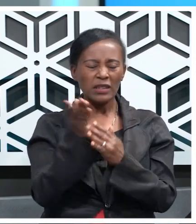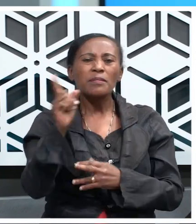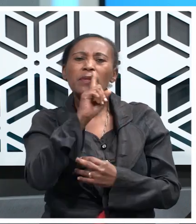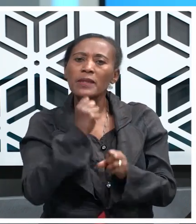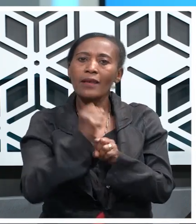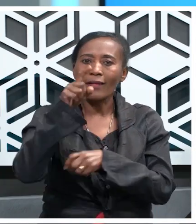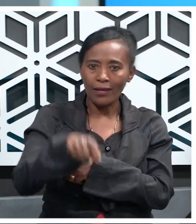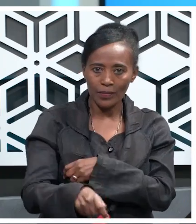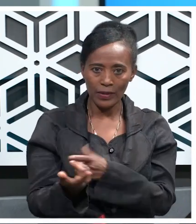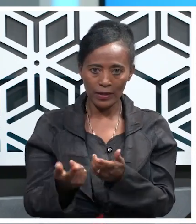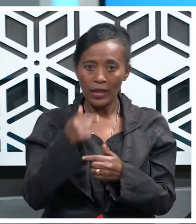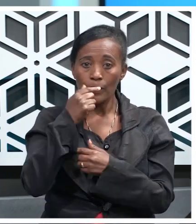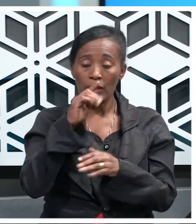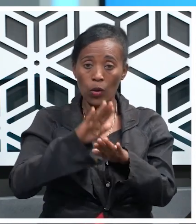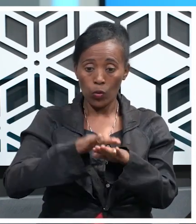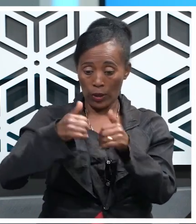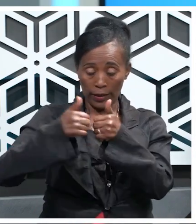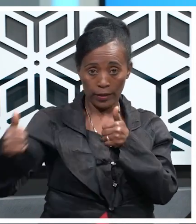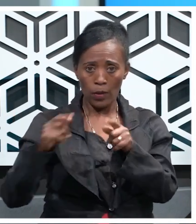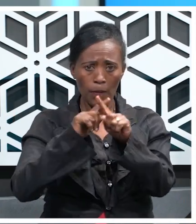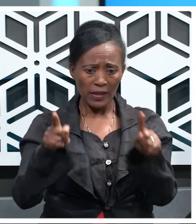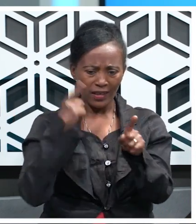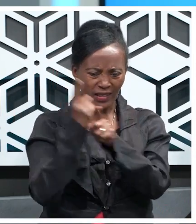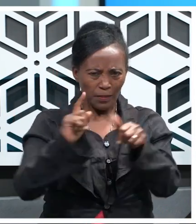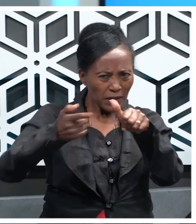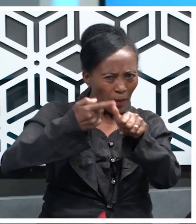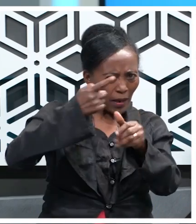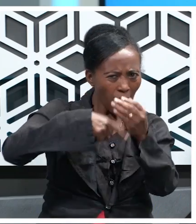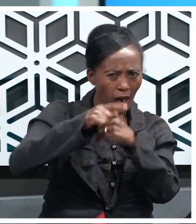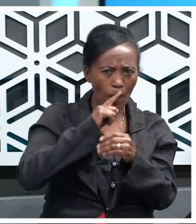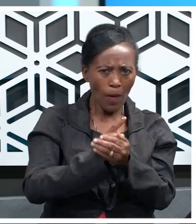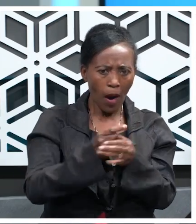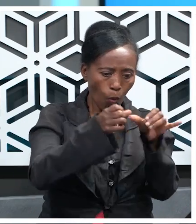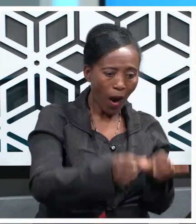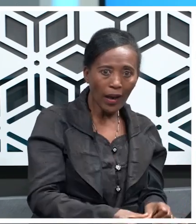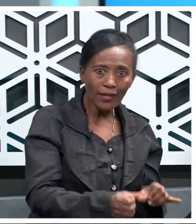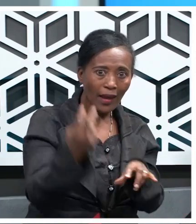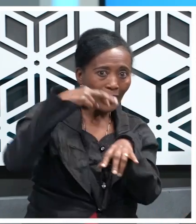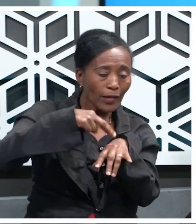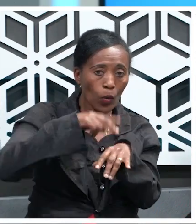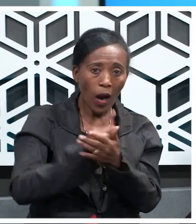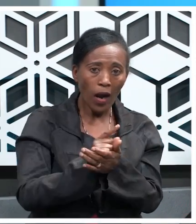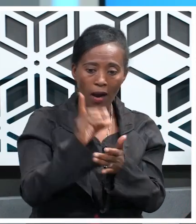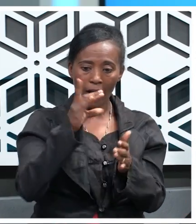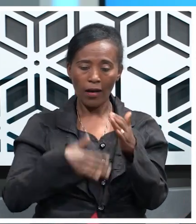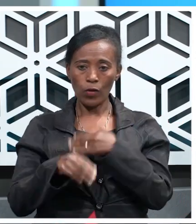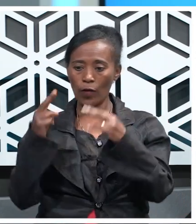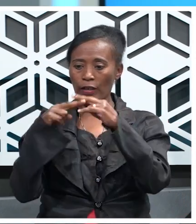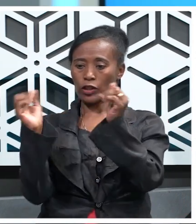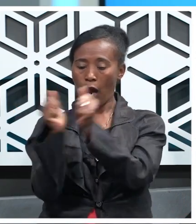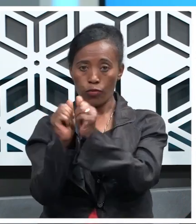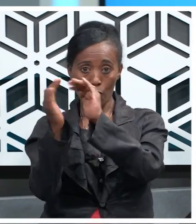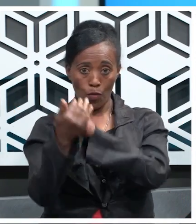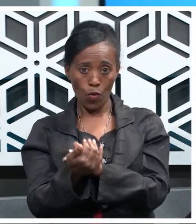ጉዳተኞች አንጻር ምንድን ነው መሰራት ያለበት የሚለውን ለይተን በተለይ ልክ መጀመሪያ አካባቢ ኳራንታይን ሴንተሮች እንደተቋቋሙ ከአካል